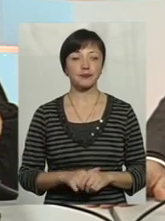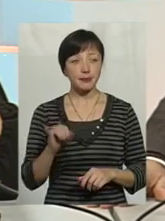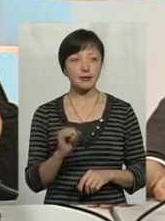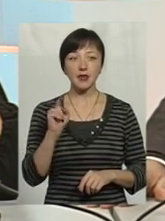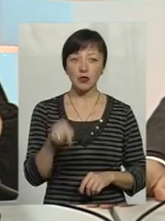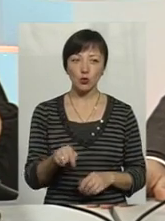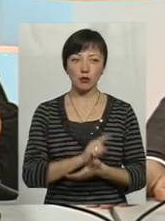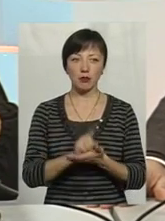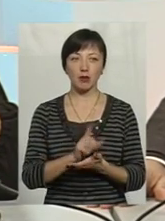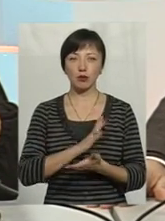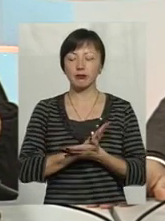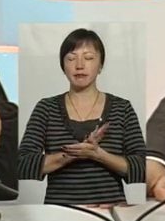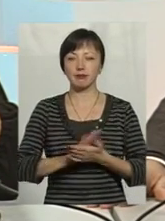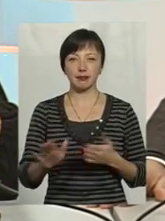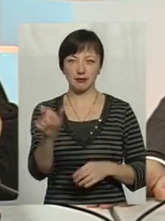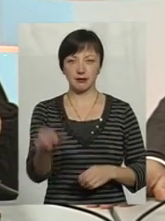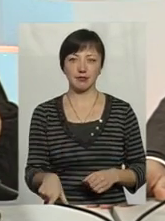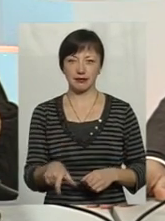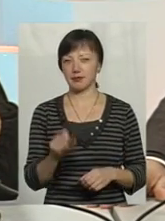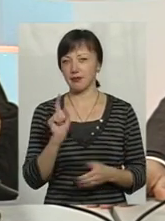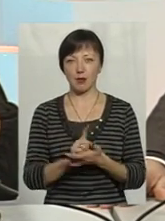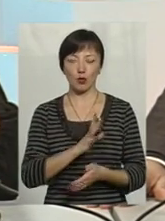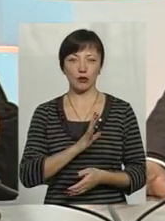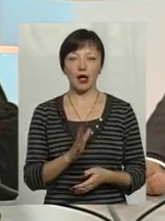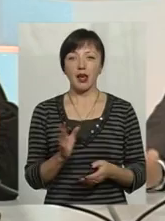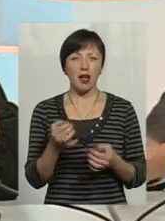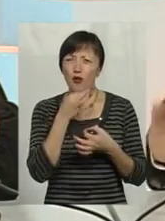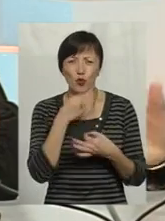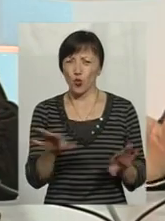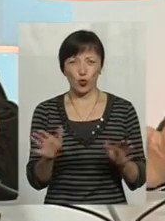тут має бути кристально чиста людина. Кристально чиста людина.